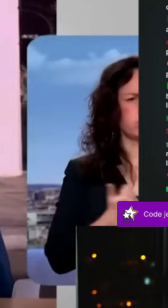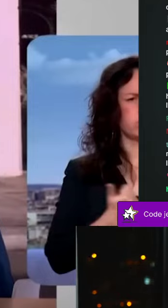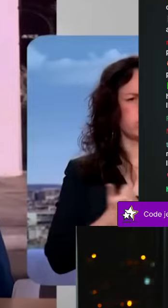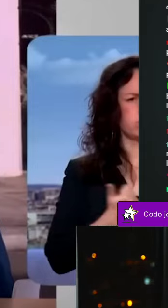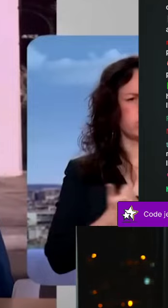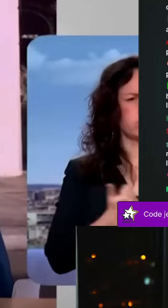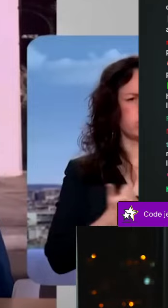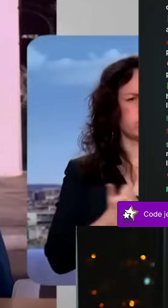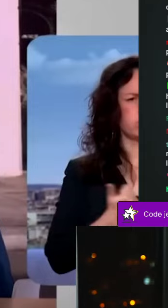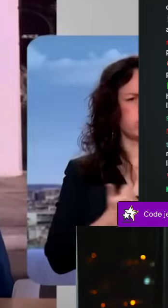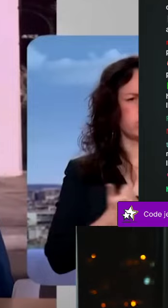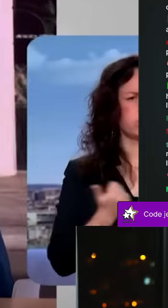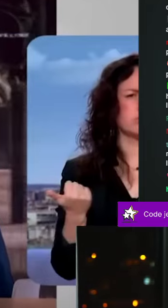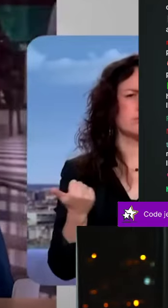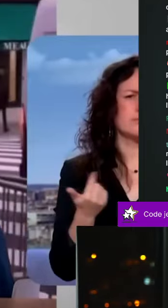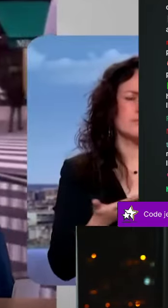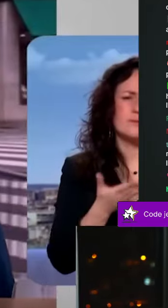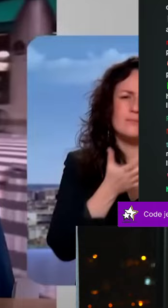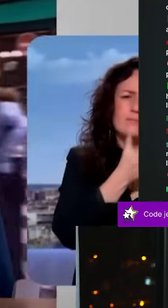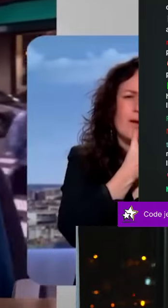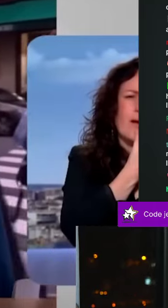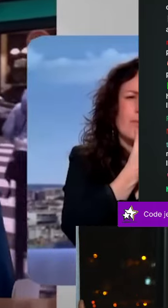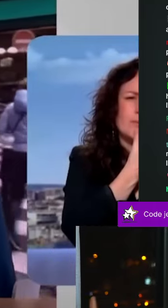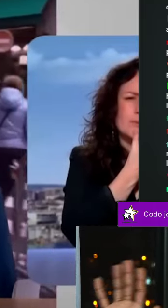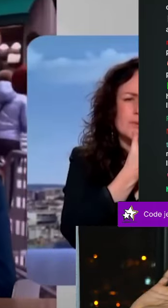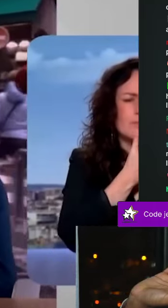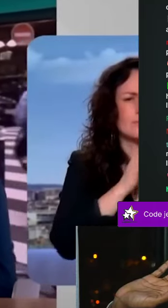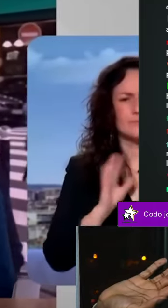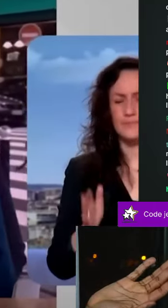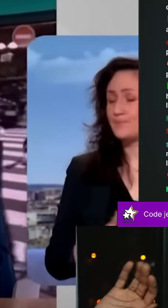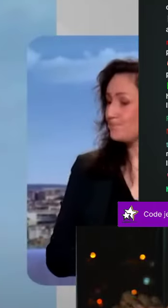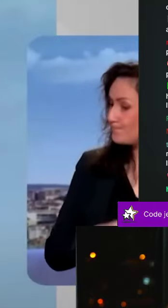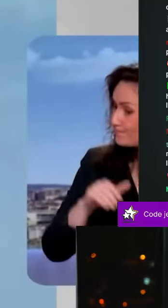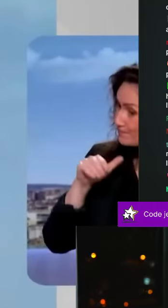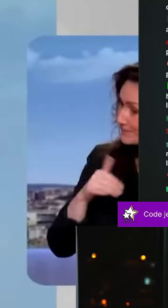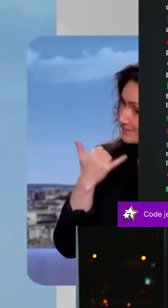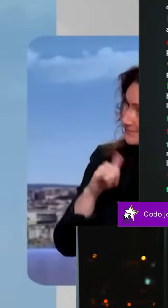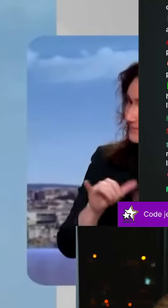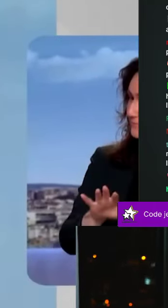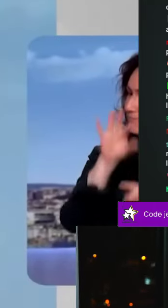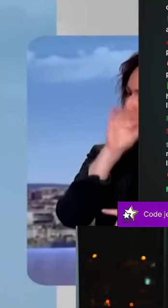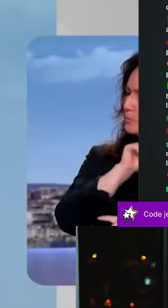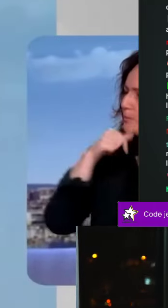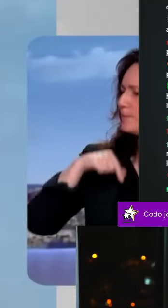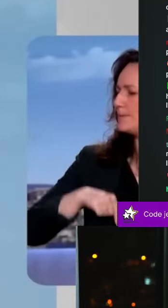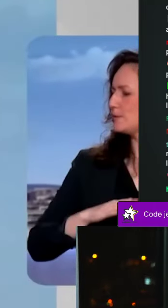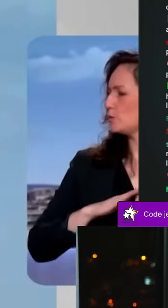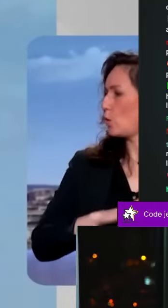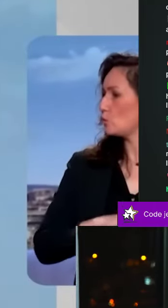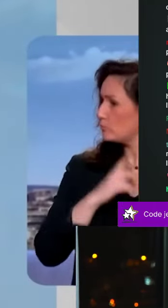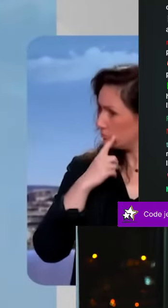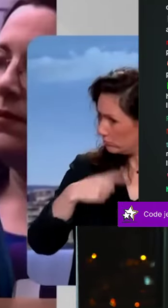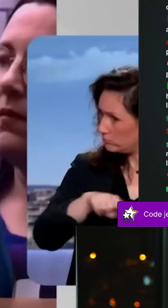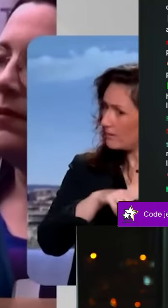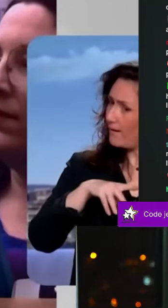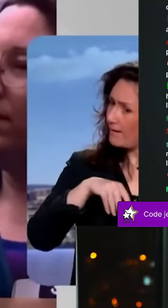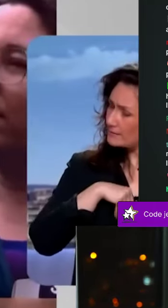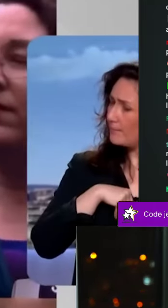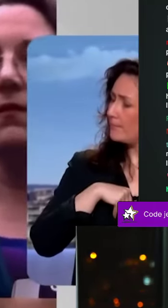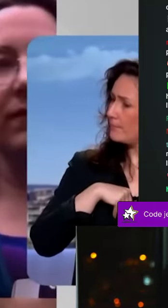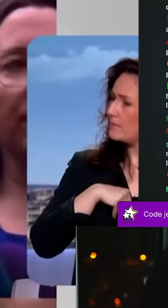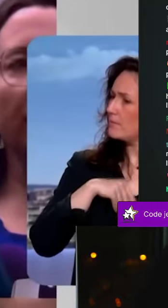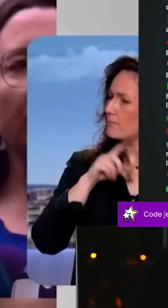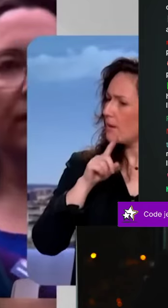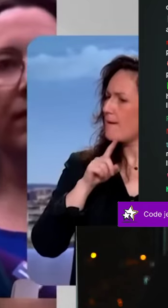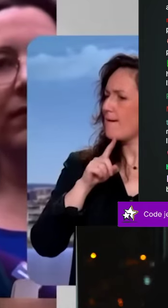c'est c'est au revoir c'est au revoir Nau fr même si même si c'est un premier ministre de gauche parce que eux ils disent on veut bien mais à condition que le premier ministre soit de gauche mais alors dans ce